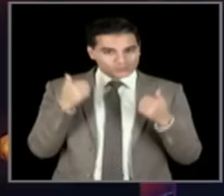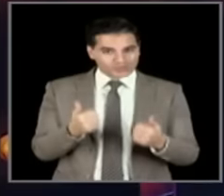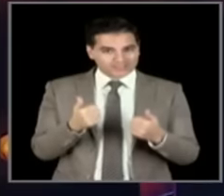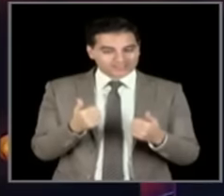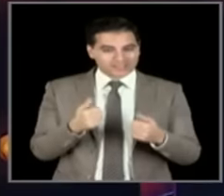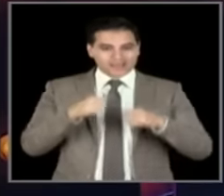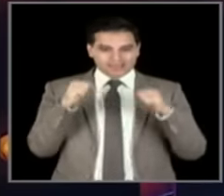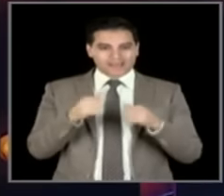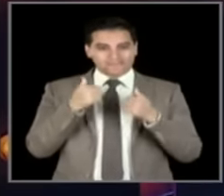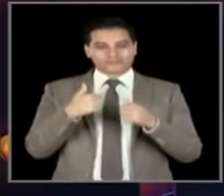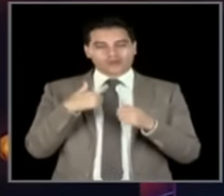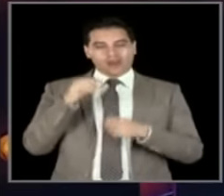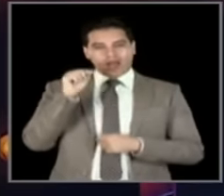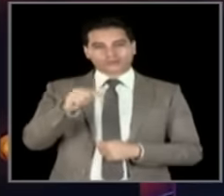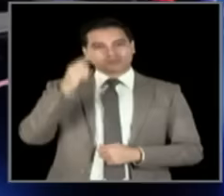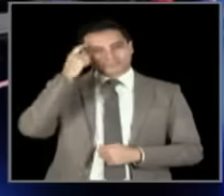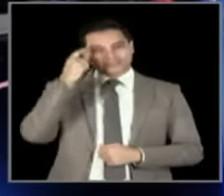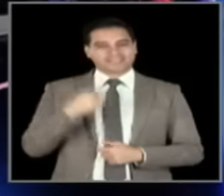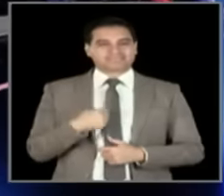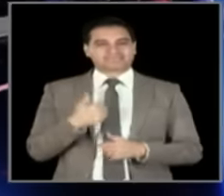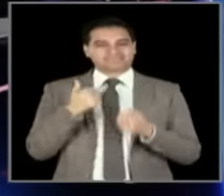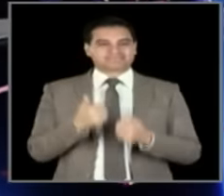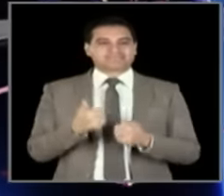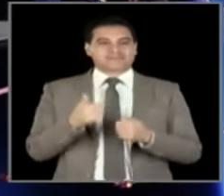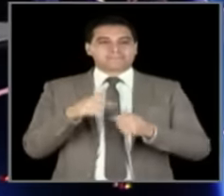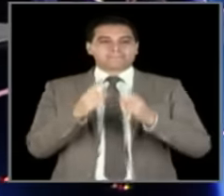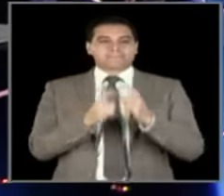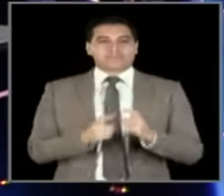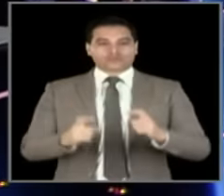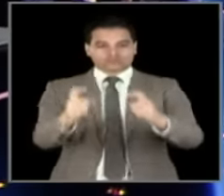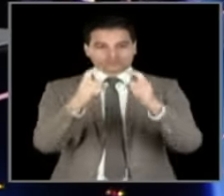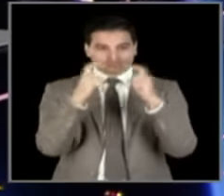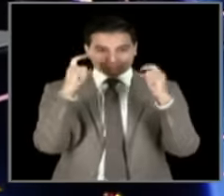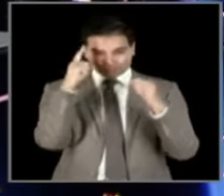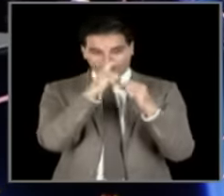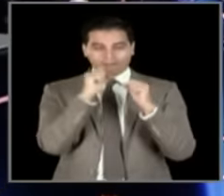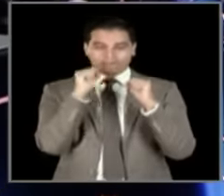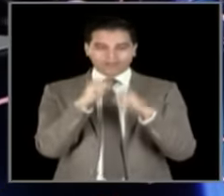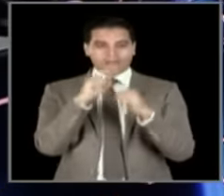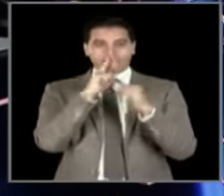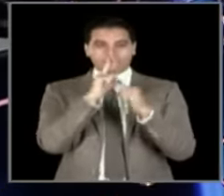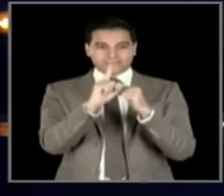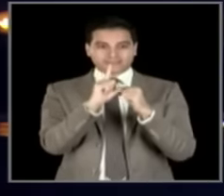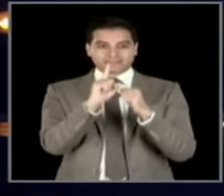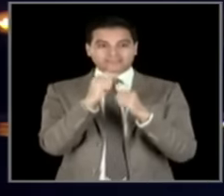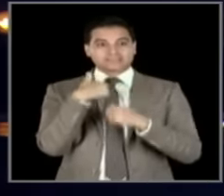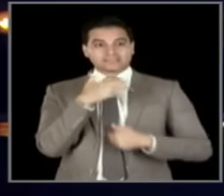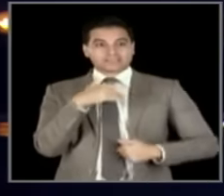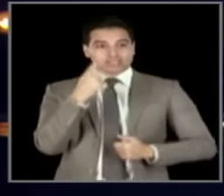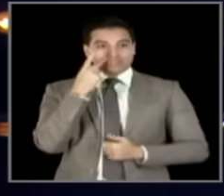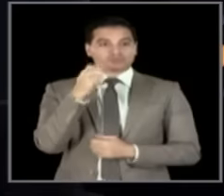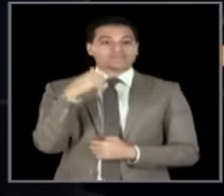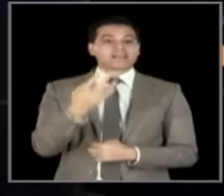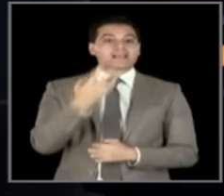يعني أنا اخترتها بمزاجي. كويس جدا. ماتش صعب؟ أوه، تأسينا مش سهلة، أصل إحنا لما بنلاقي